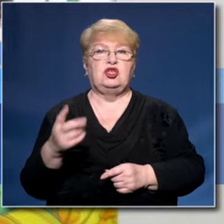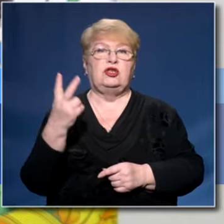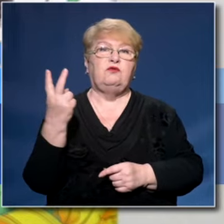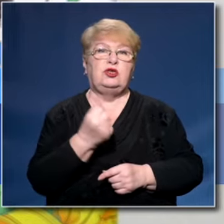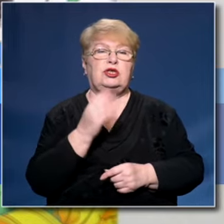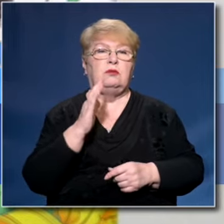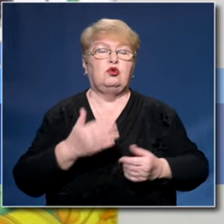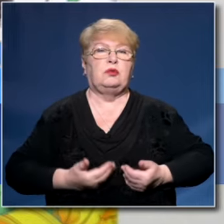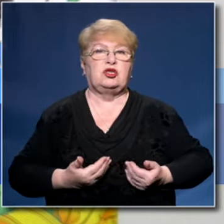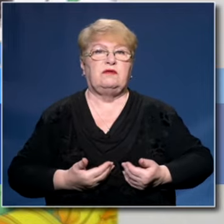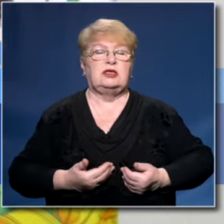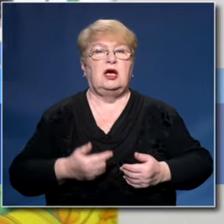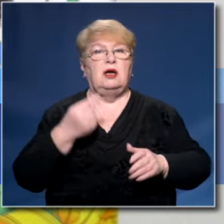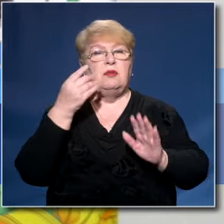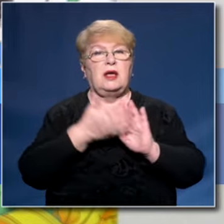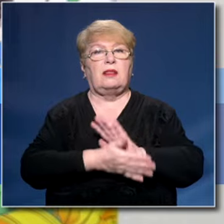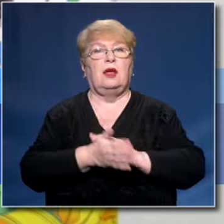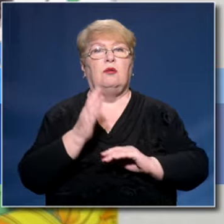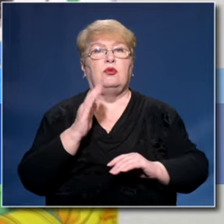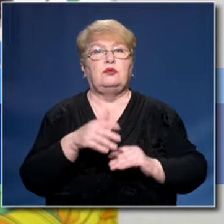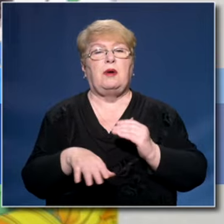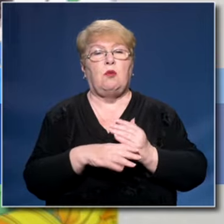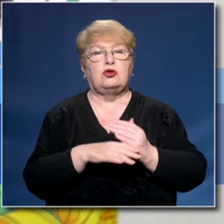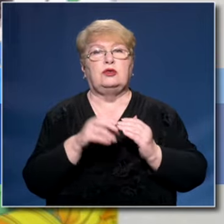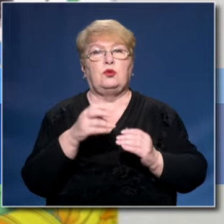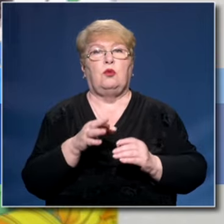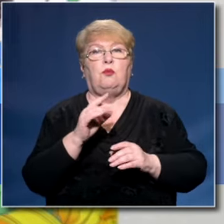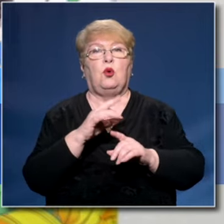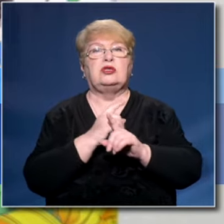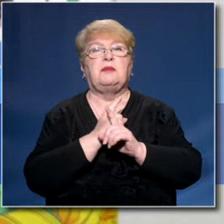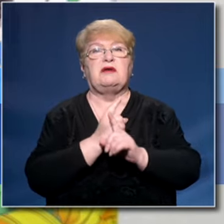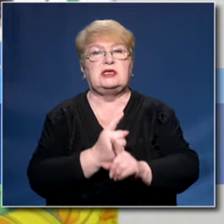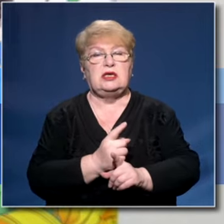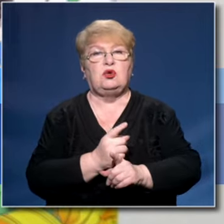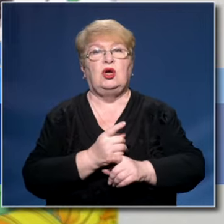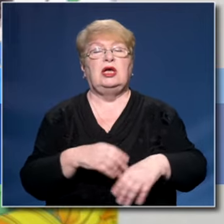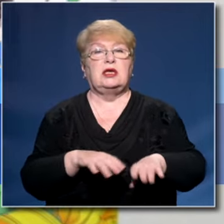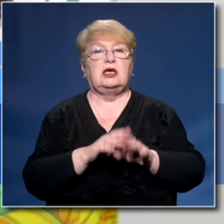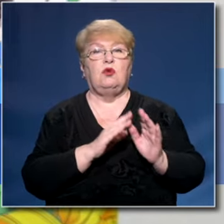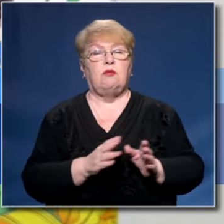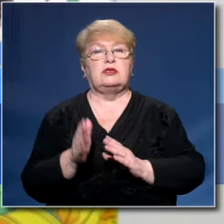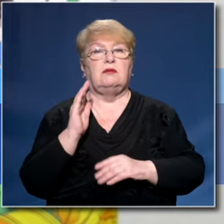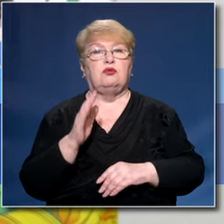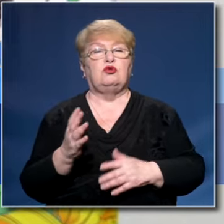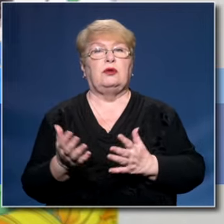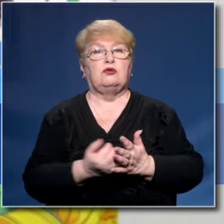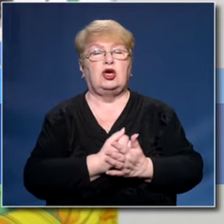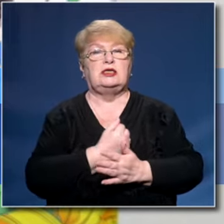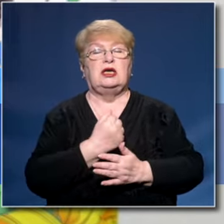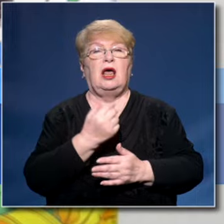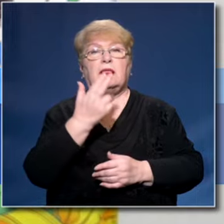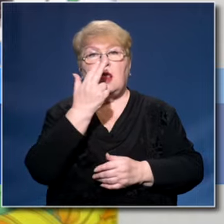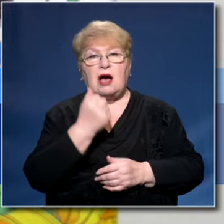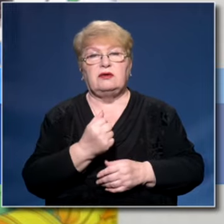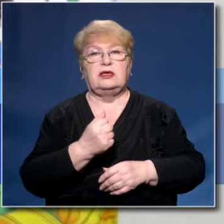двух недель например проживать Да понятно будет там помощник по сопровождению вместе с тем таким они будут